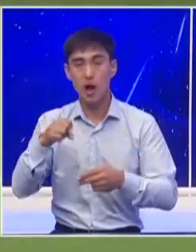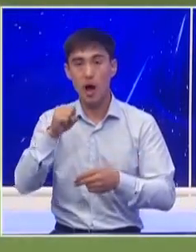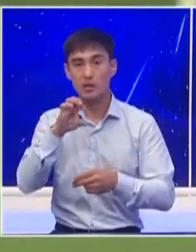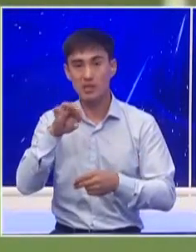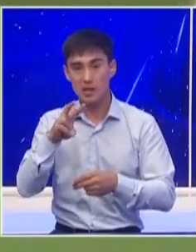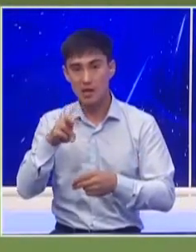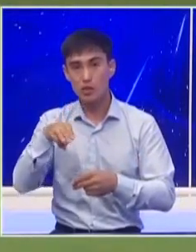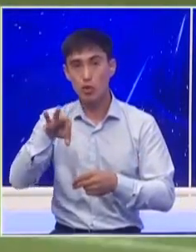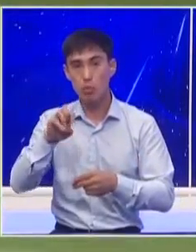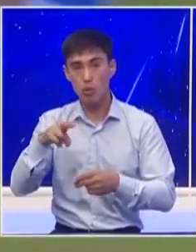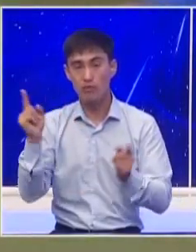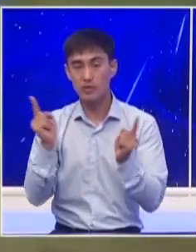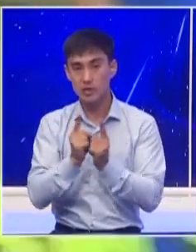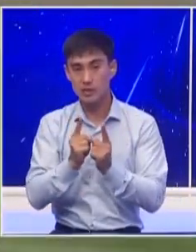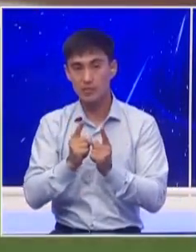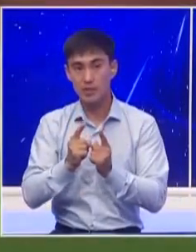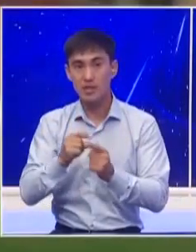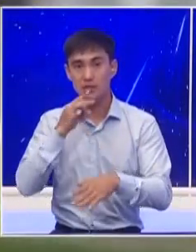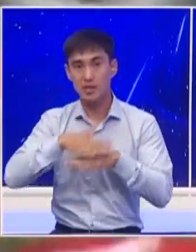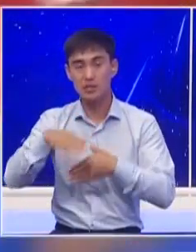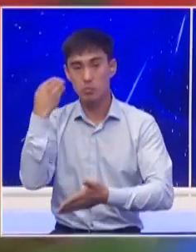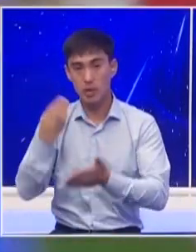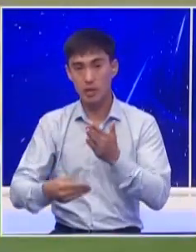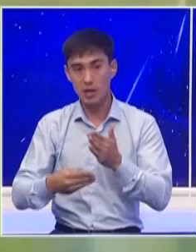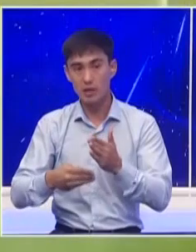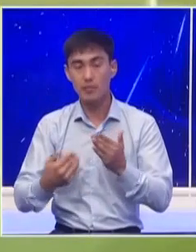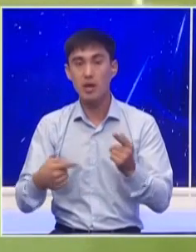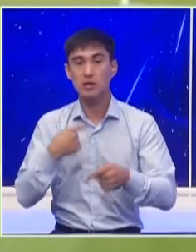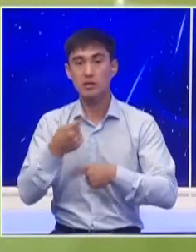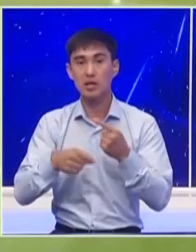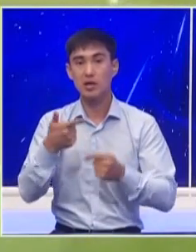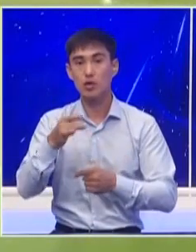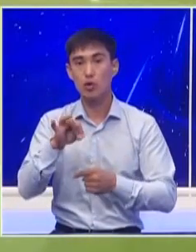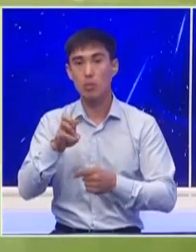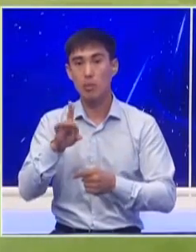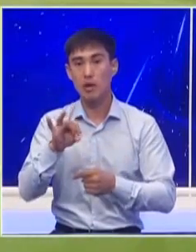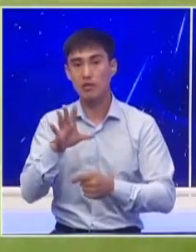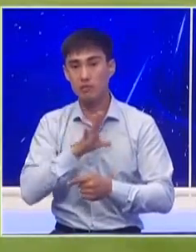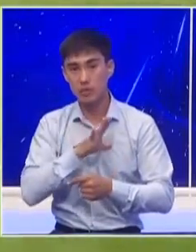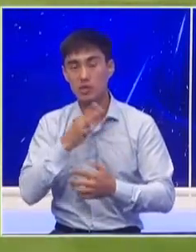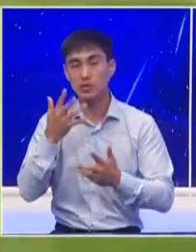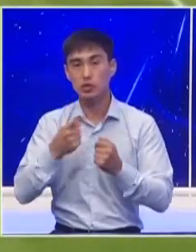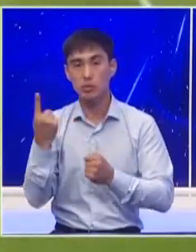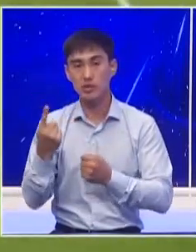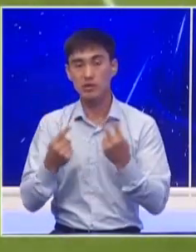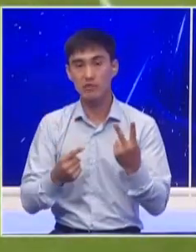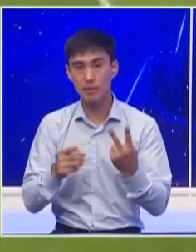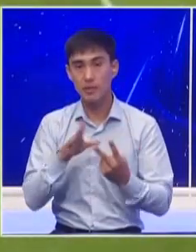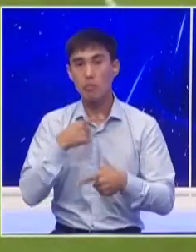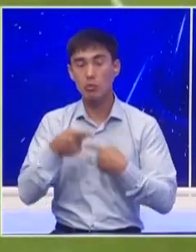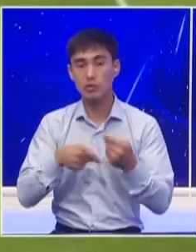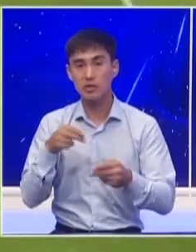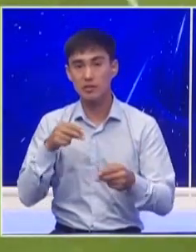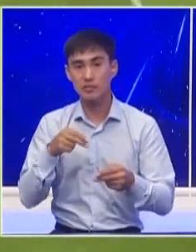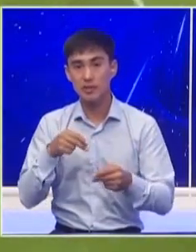Тобол. Столичные футболисты потерпели поражение с новым наставником Григорием Бабаяном со счетом 1-2. После этой